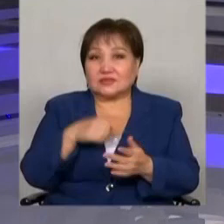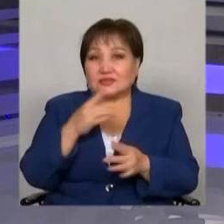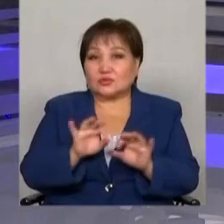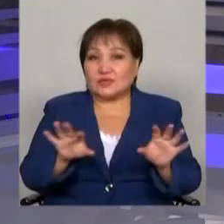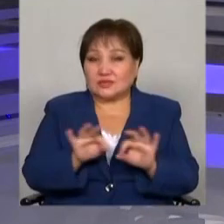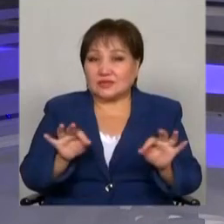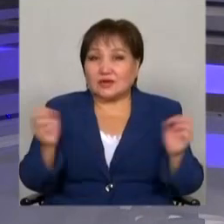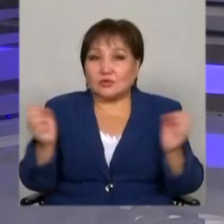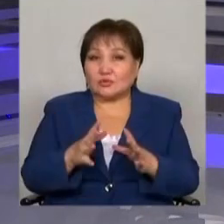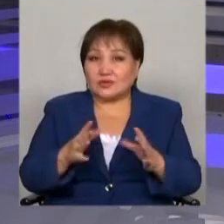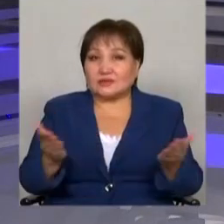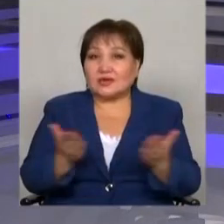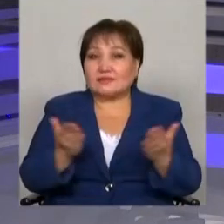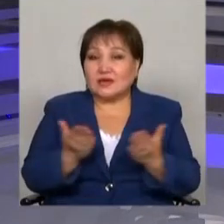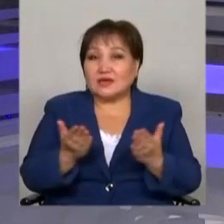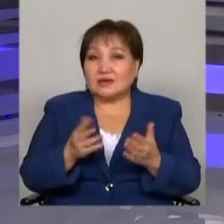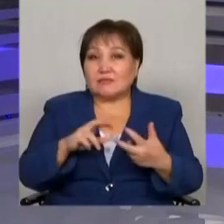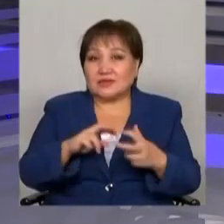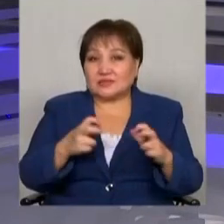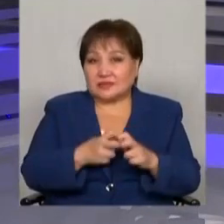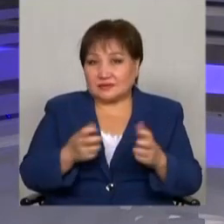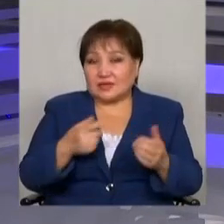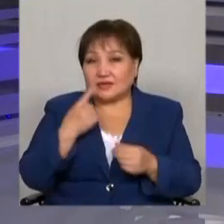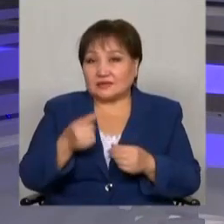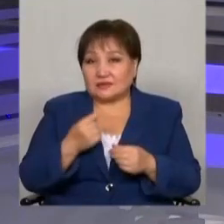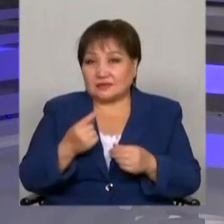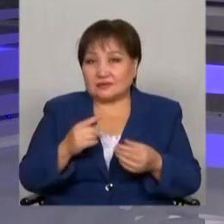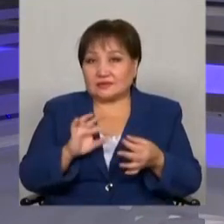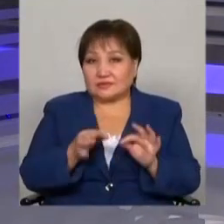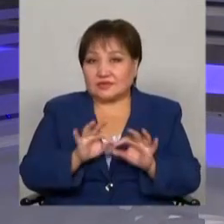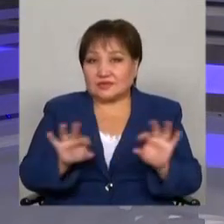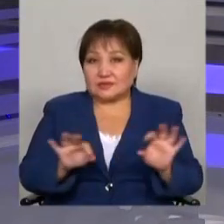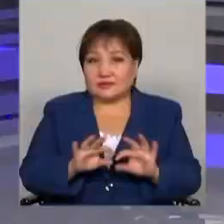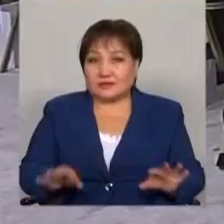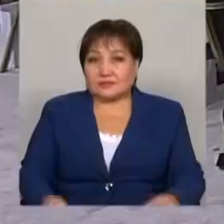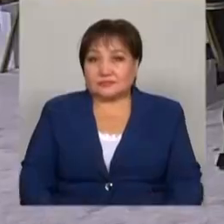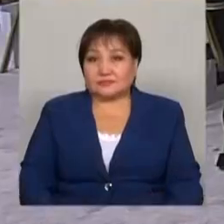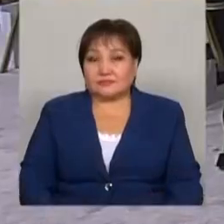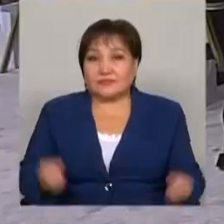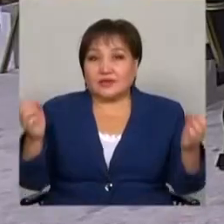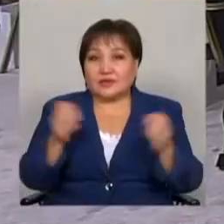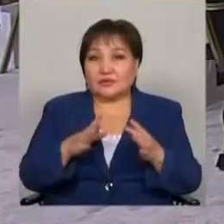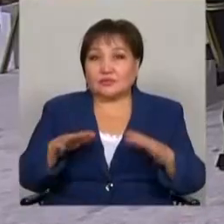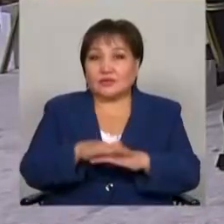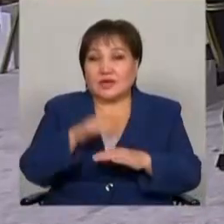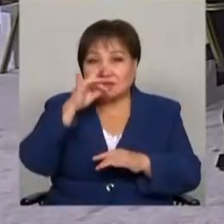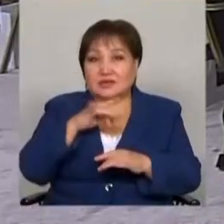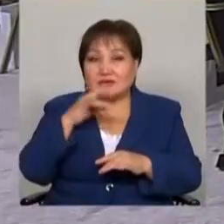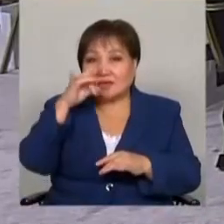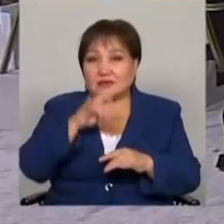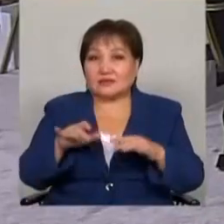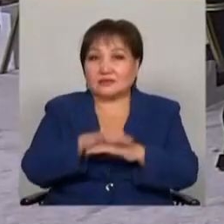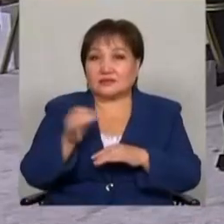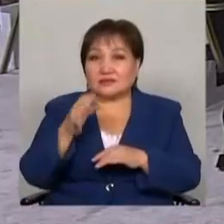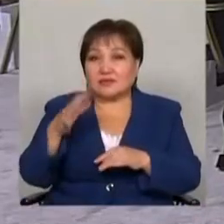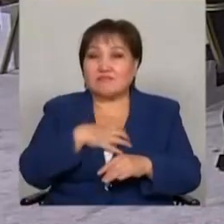тағы қандай мәселелер көтерілді? Әріптесім Асылбек Тойбек тарқатады. Құрылтай қазақ халқының тарихында маңызы зор жиын